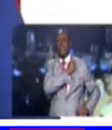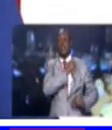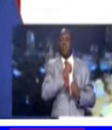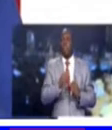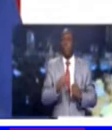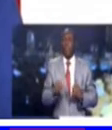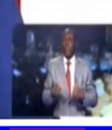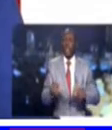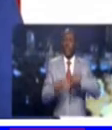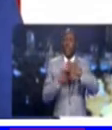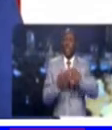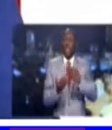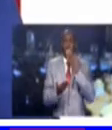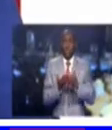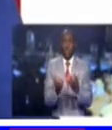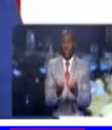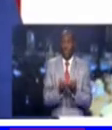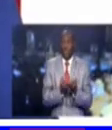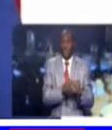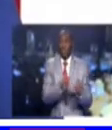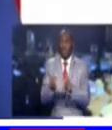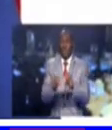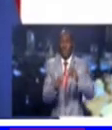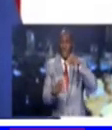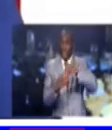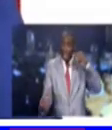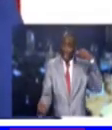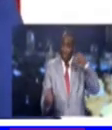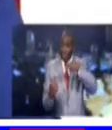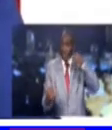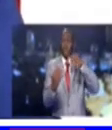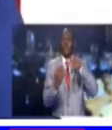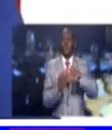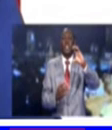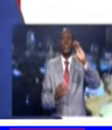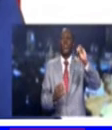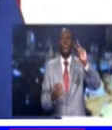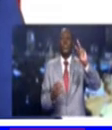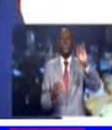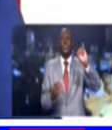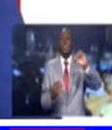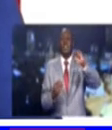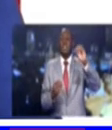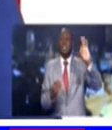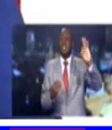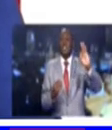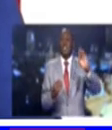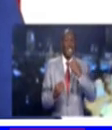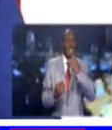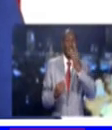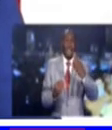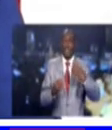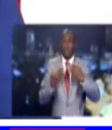ainsi que toutes les bonnes volontés mobilisés dans la lutte contre nos convives 19 j'exprime